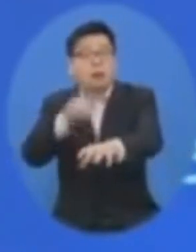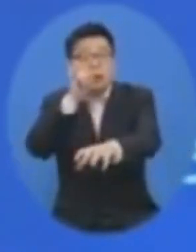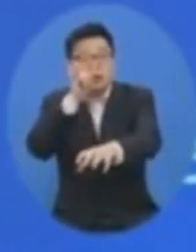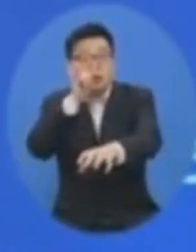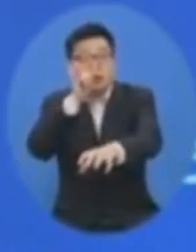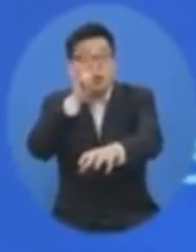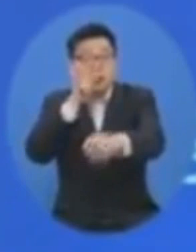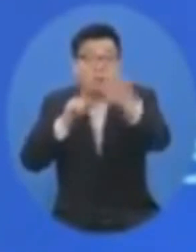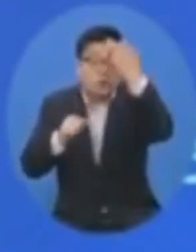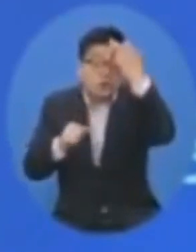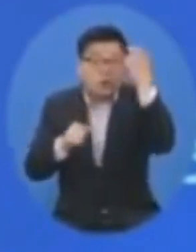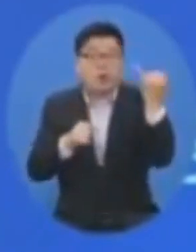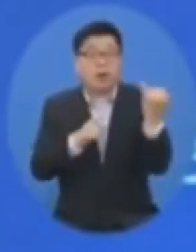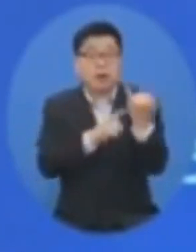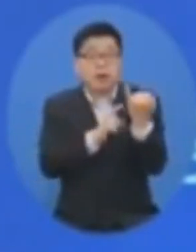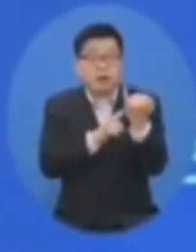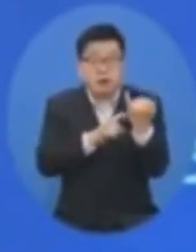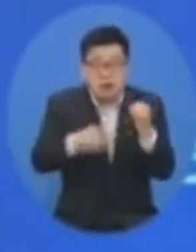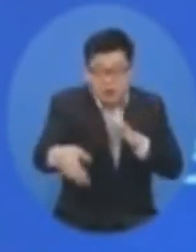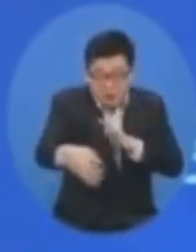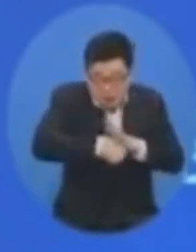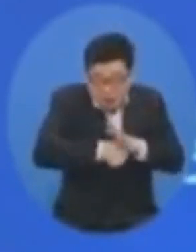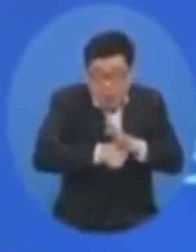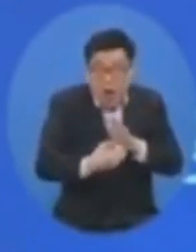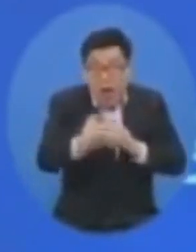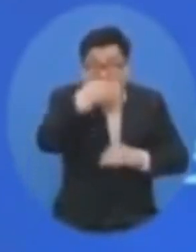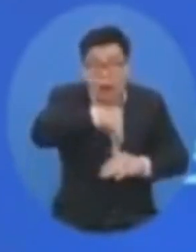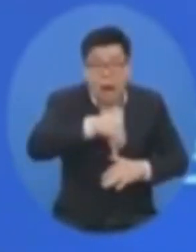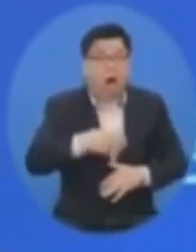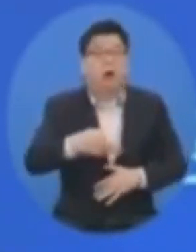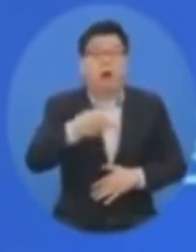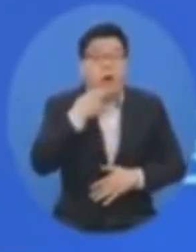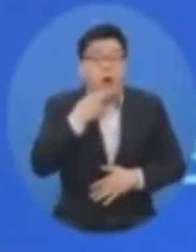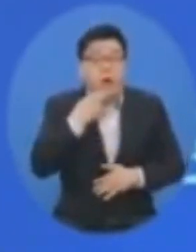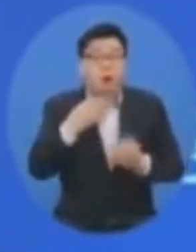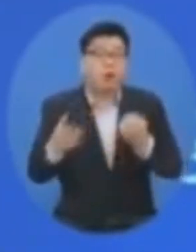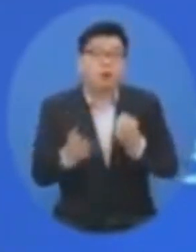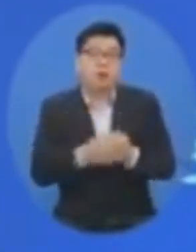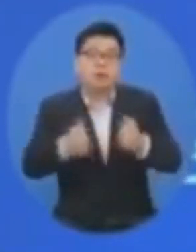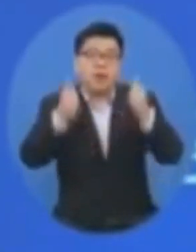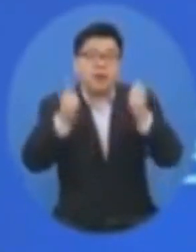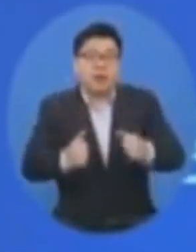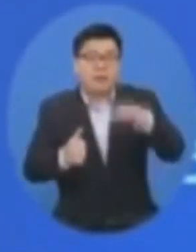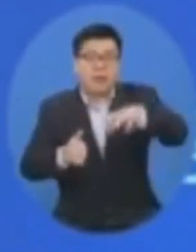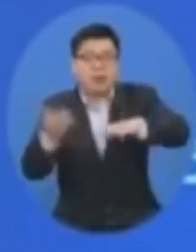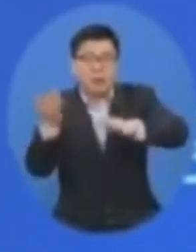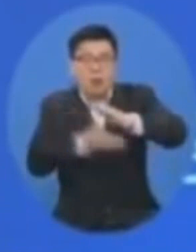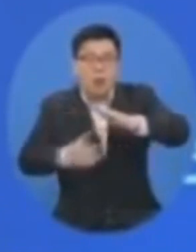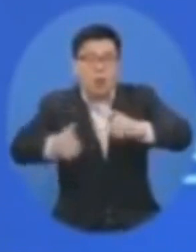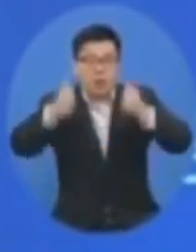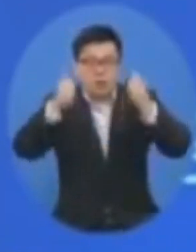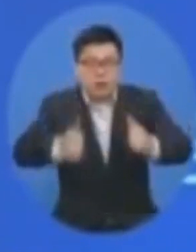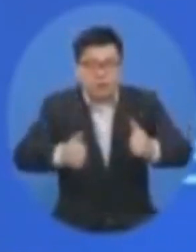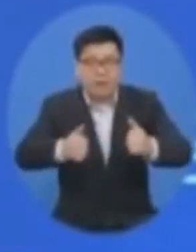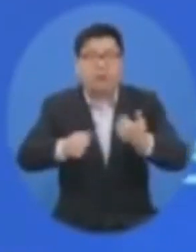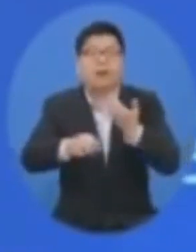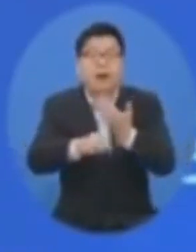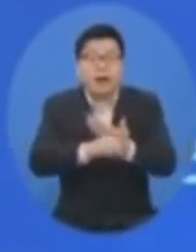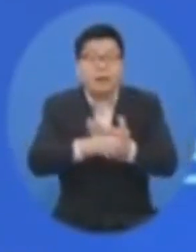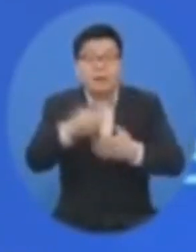그걸 최순실이가 들어묻거나 한 게 하나도 없어요. 그래서 그랬나 재판 과정에 공정한 재판을 하면 이 무죄라고